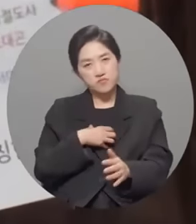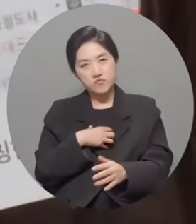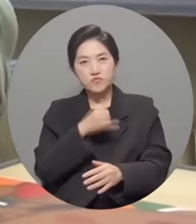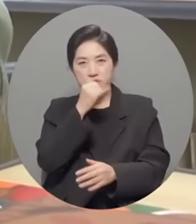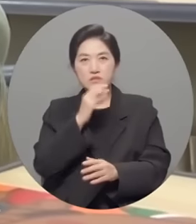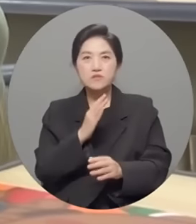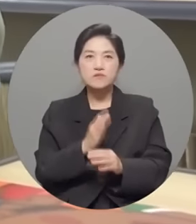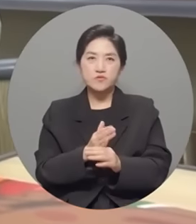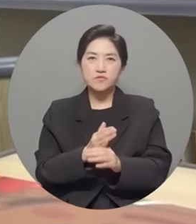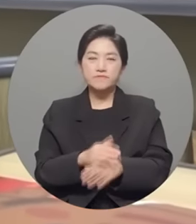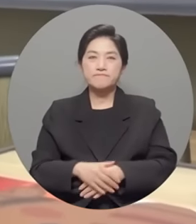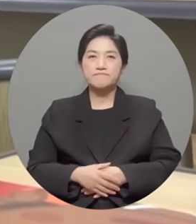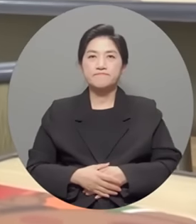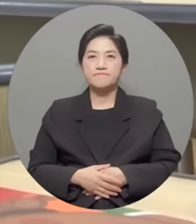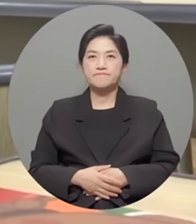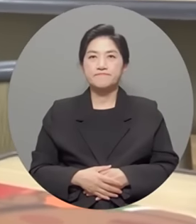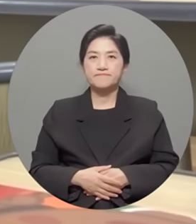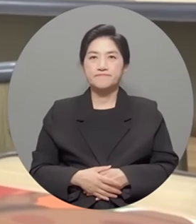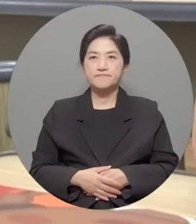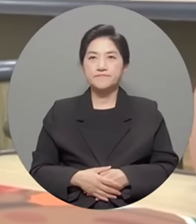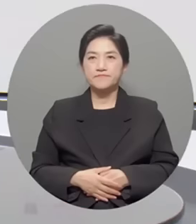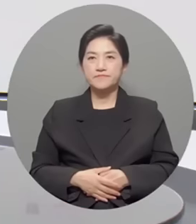있습니다. MBC 뉴스 유상입니다.